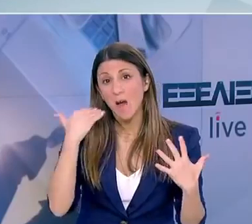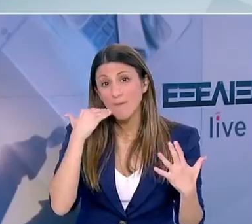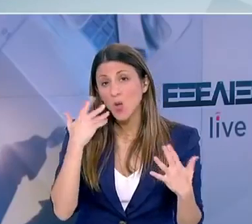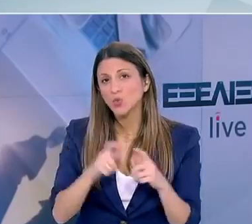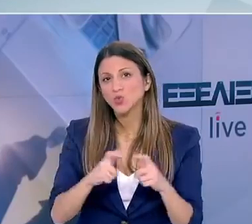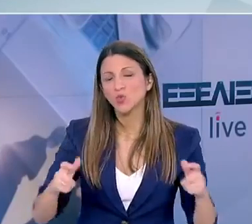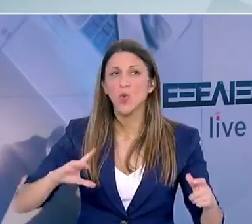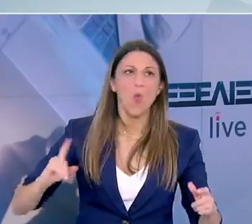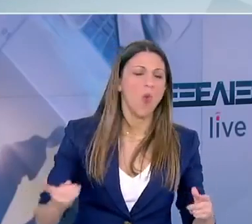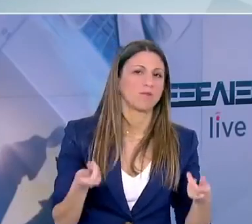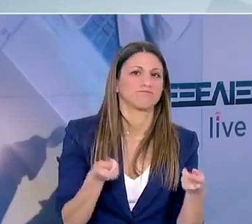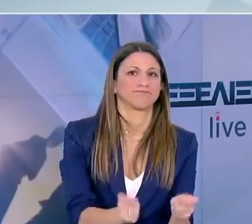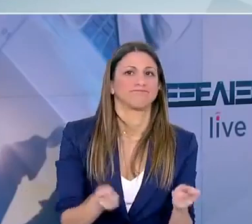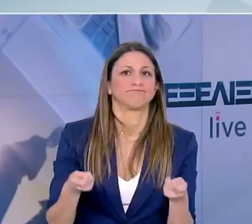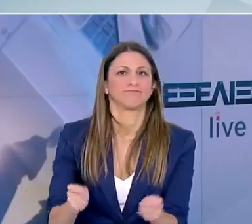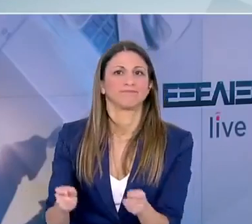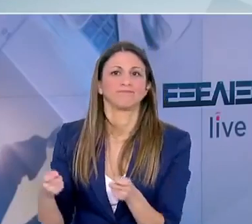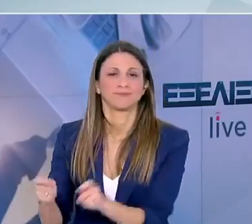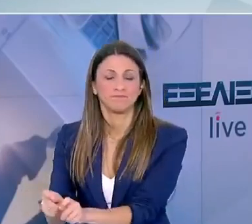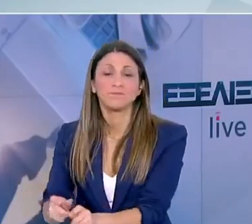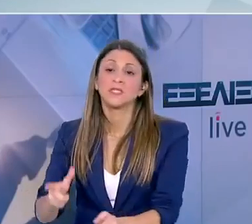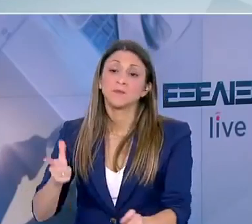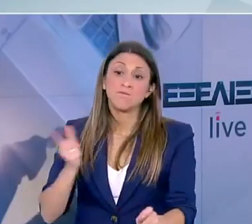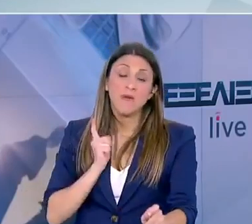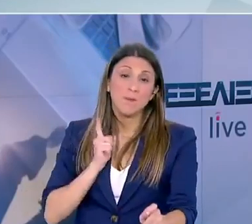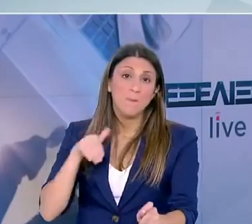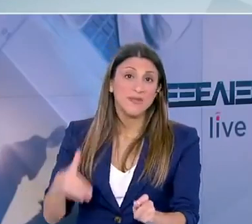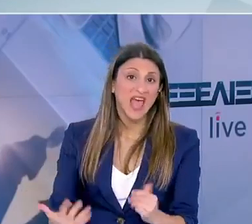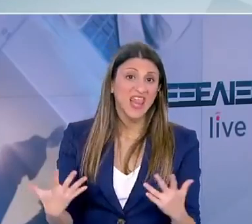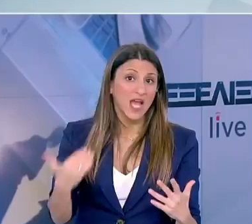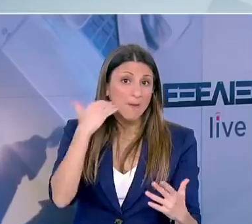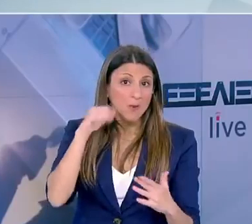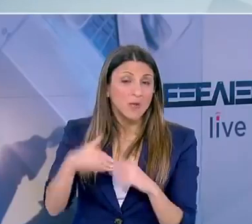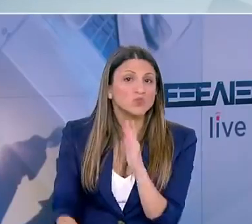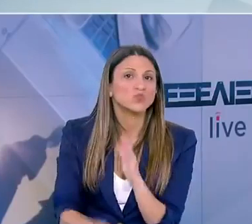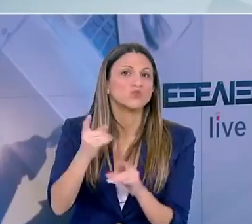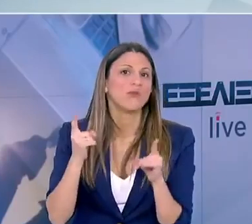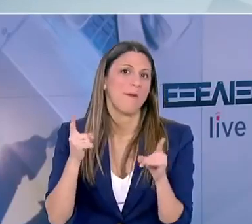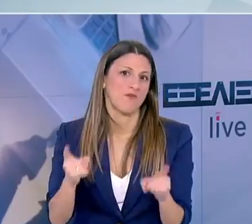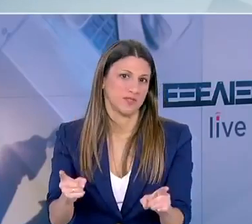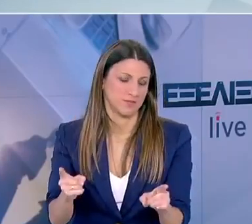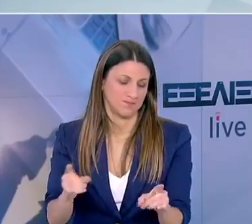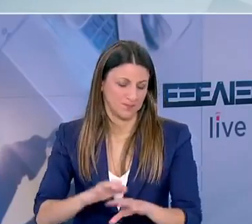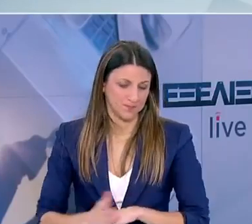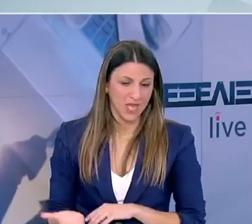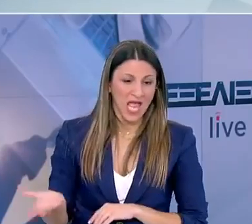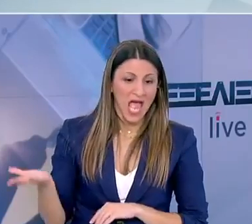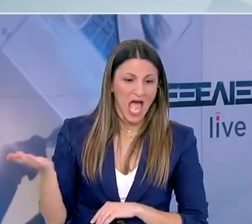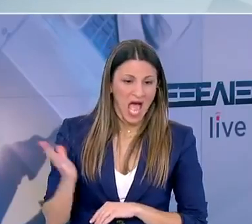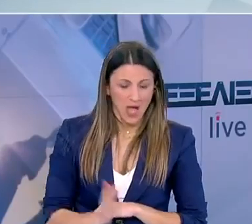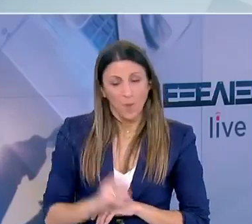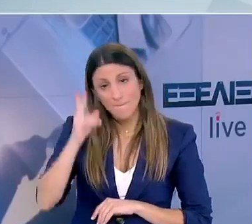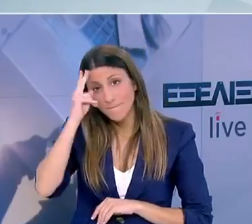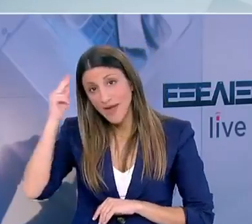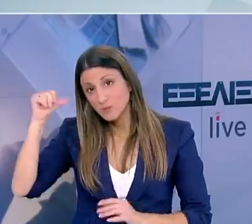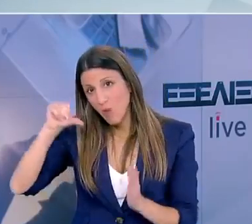θα παραμείνουν κλειστά και νεότερες αποφάσεις θα ληφθούν τότε. Όσο αφορά τώρα στην πρωτοβουλία του Υπουργείου Υγείας και του Εθνικού Καποδιστριακού